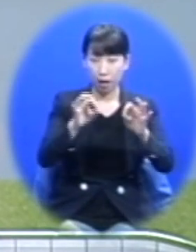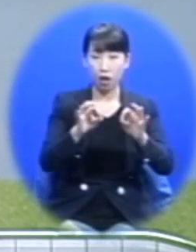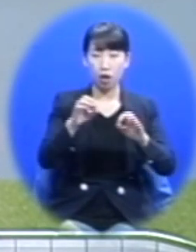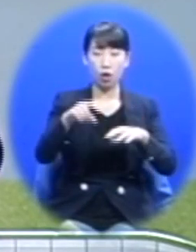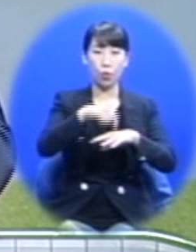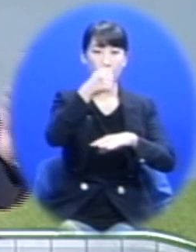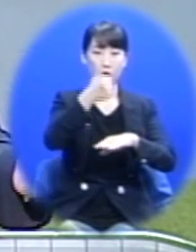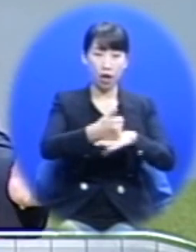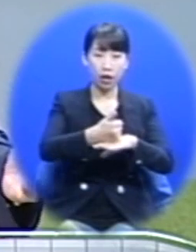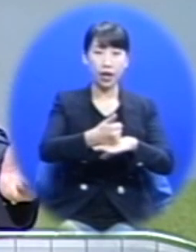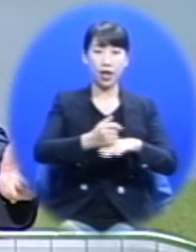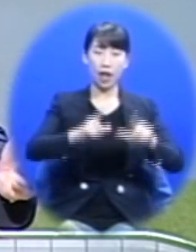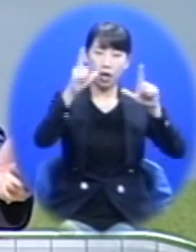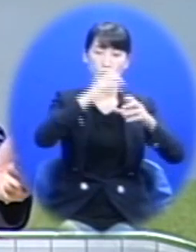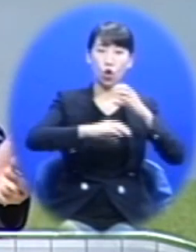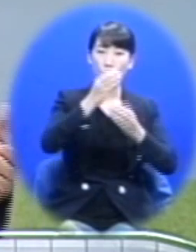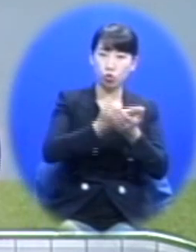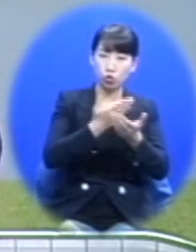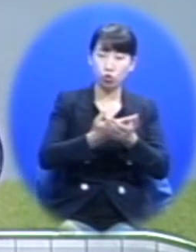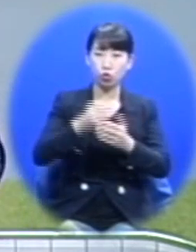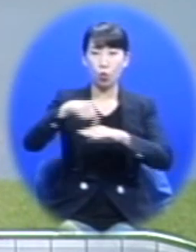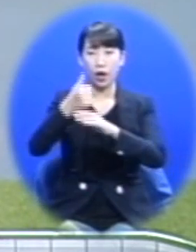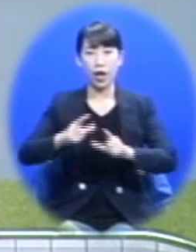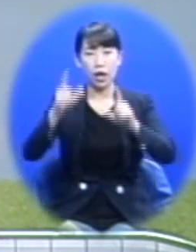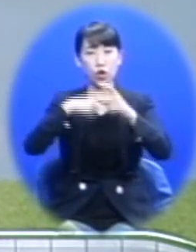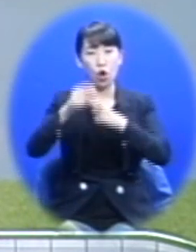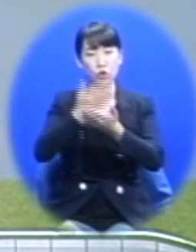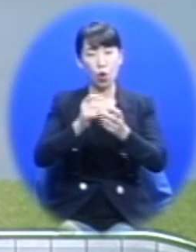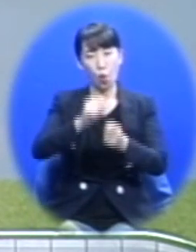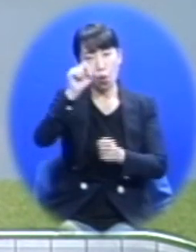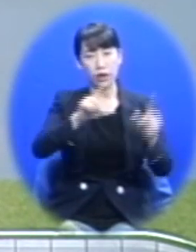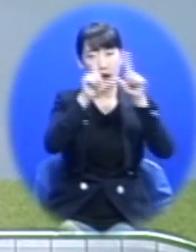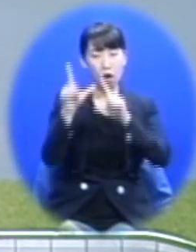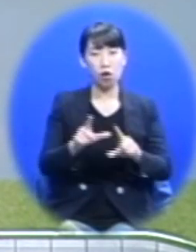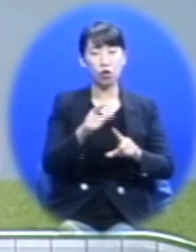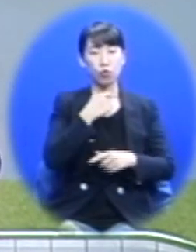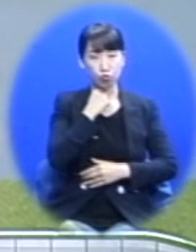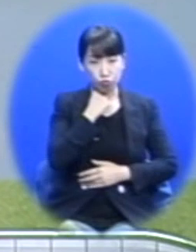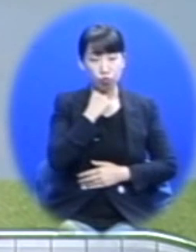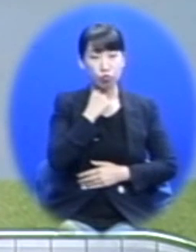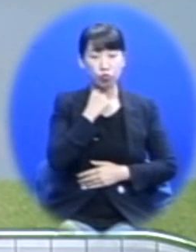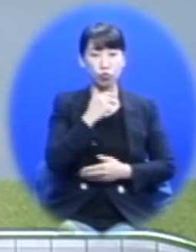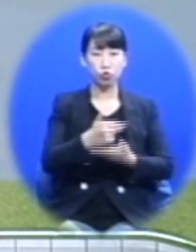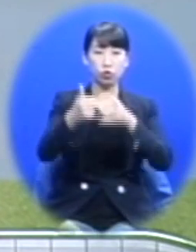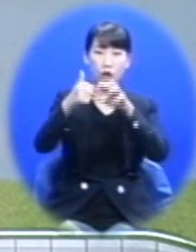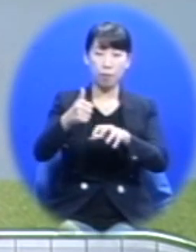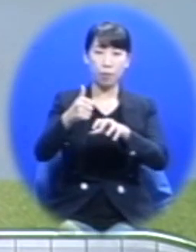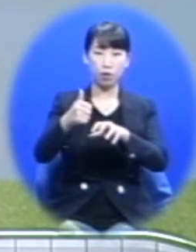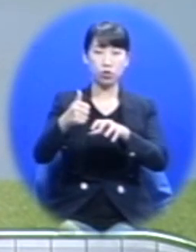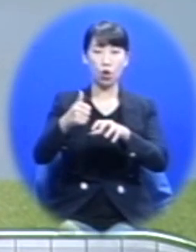주시고 왕의 해를 더하여 주셔서 오래오래 살게 해 주시기를 원합니다. 주님 앞에서 우리 왕이